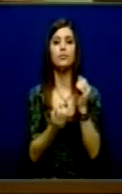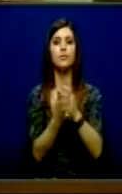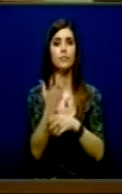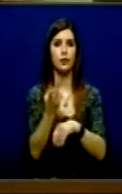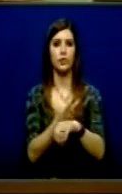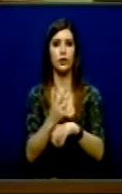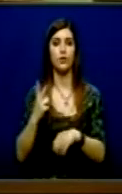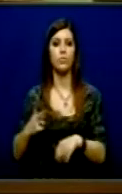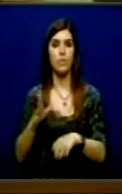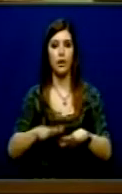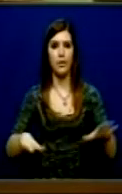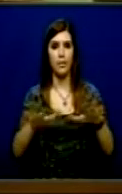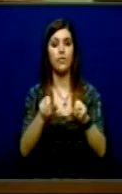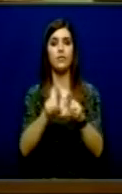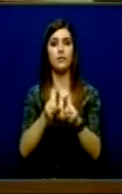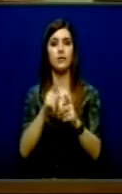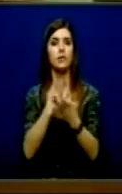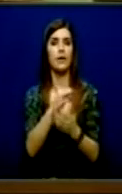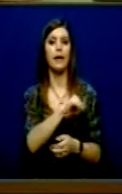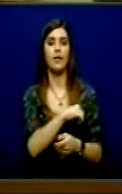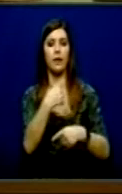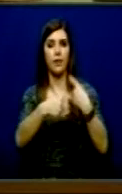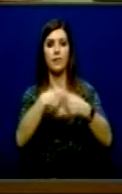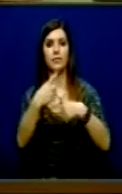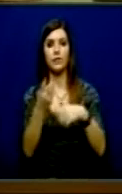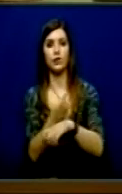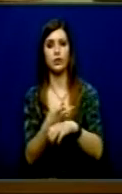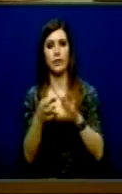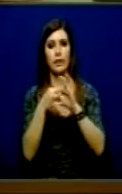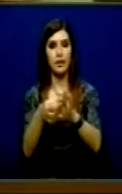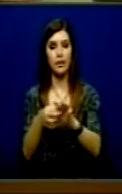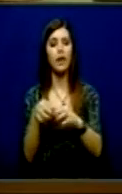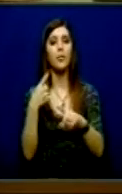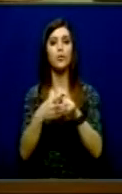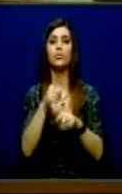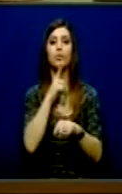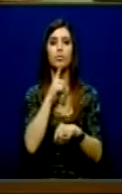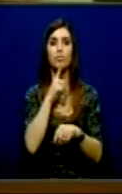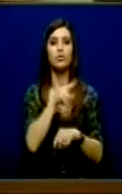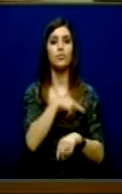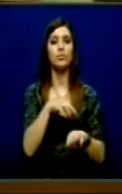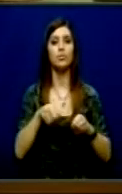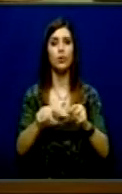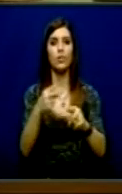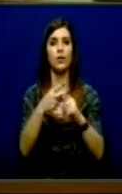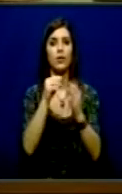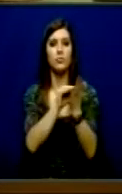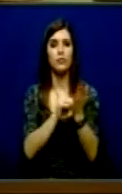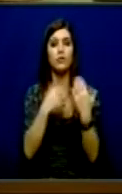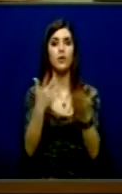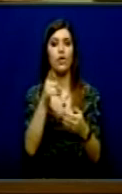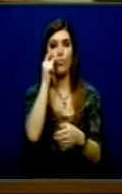dhe e njëjta është shfrytzuar në interes të përgjithshëm, e po ashtu të drejtën e pronësisë të pakontestueshme mbi të ka vetëm